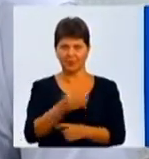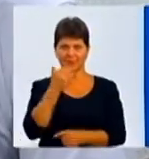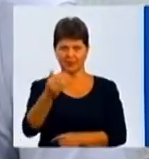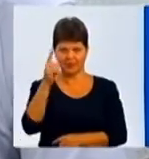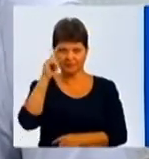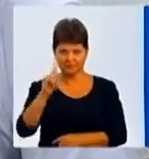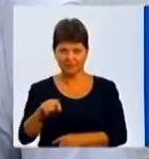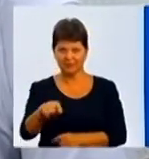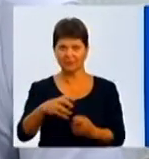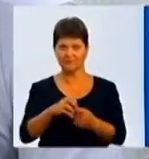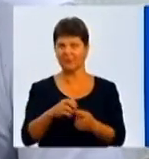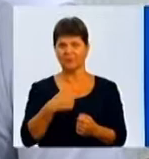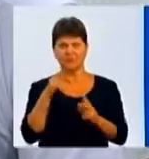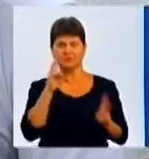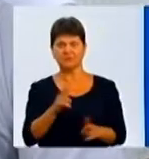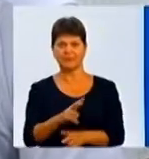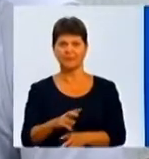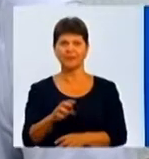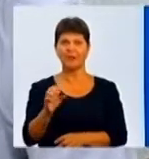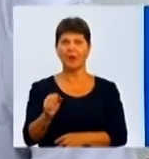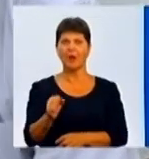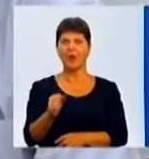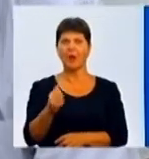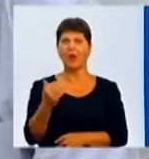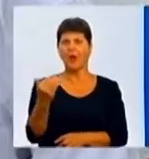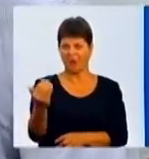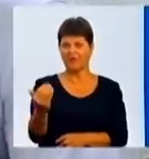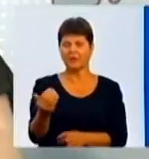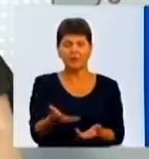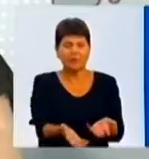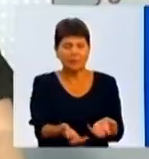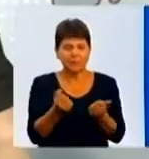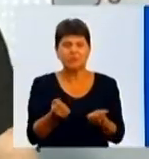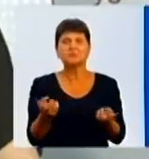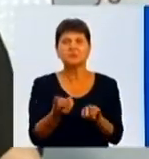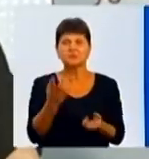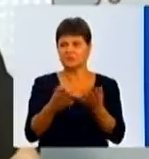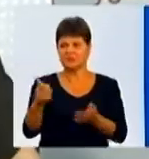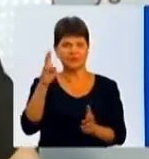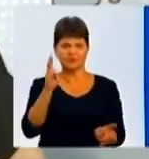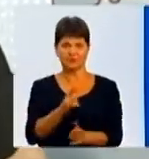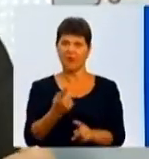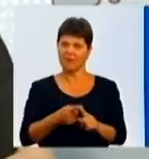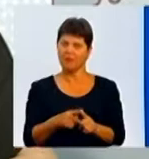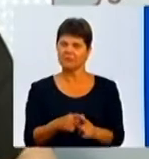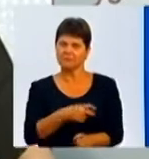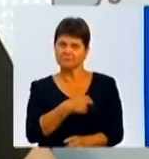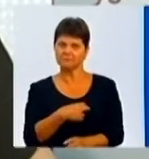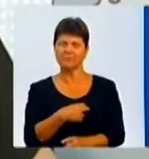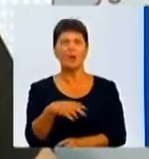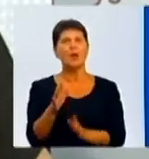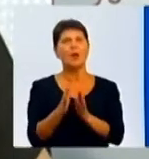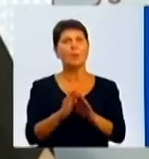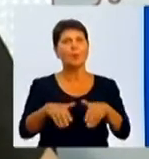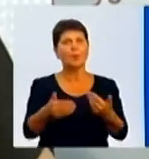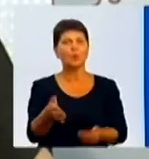говорю, та ми не знаємо, а ви на що їх берете, як ви не знаєте, розумієте? Ну, яка так, безпечність. Так, да, і це так. Пропоную послухати наших